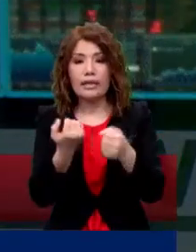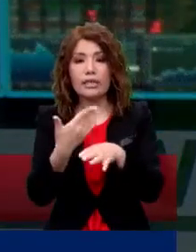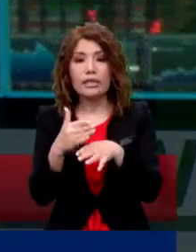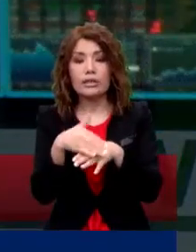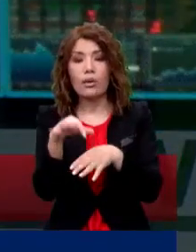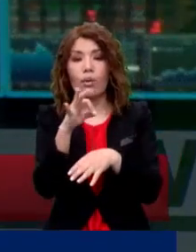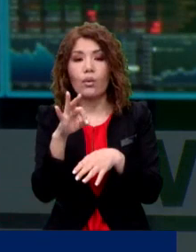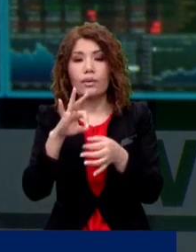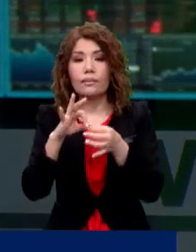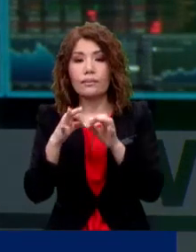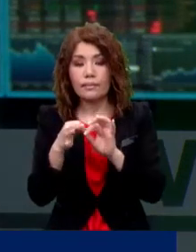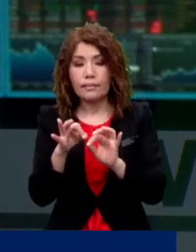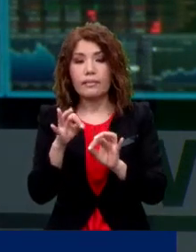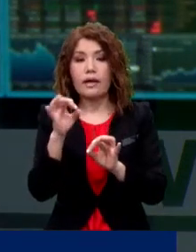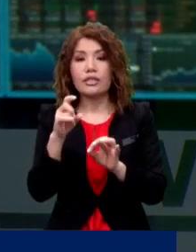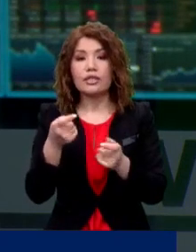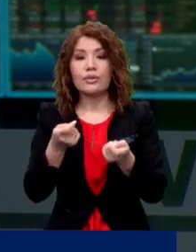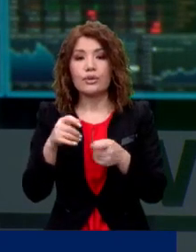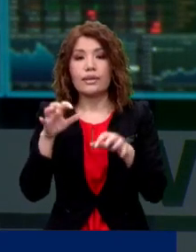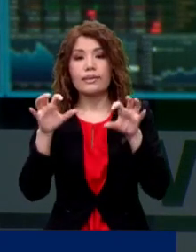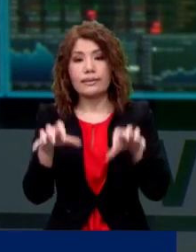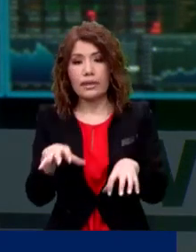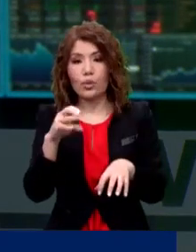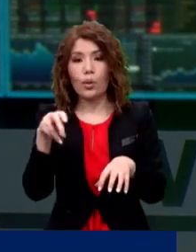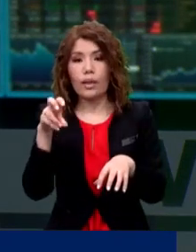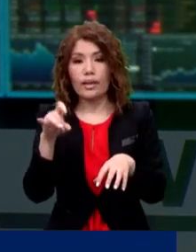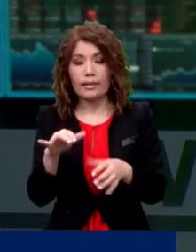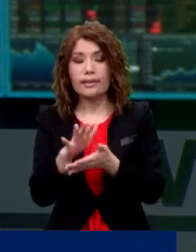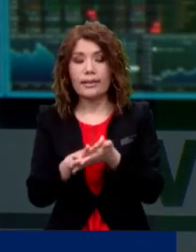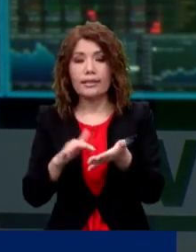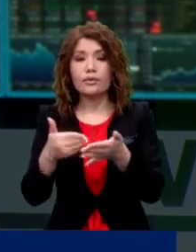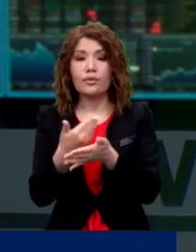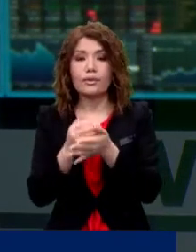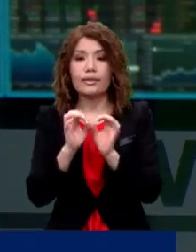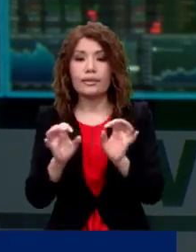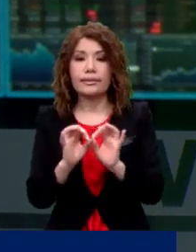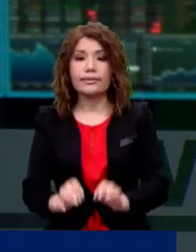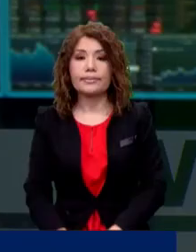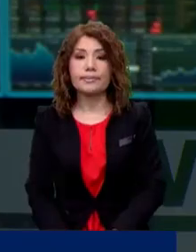беру жөніндегі компаниялар қауымдастығының төрағасы Дулат Тастекей. Ал біз хабарымызды жалғастырамыз.